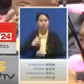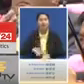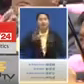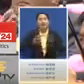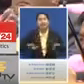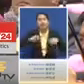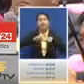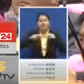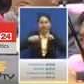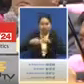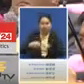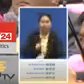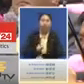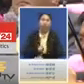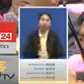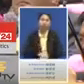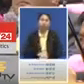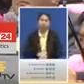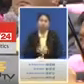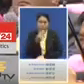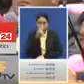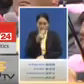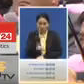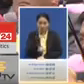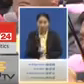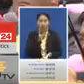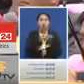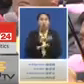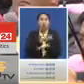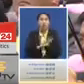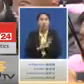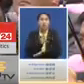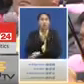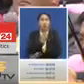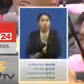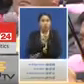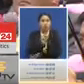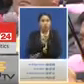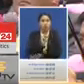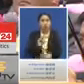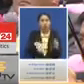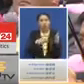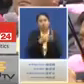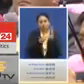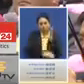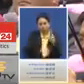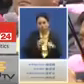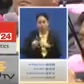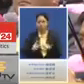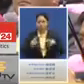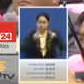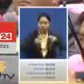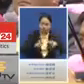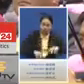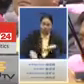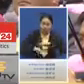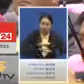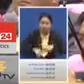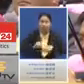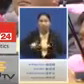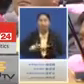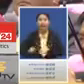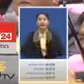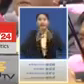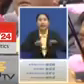ญหาแล้วท่านไปดูเลยโรงเรียนมัธยมตามหัวเมืองไปสำรวจเด็ก100ค